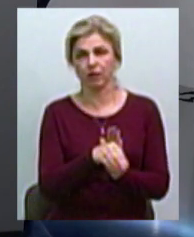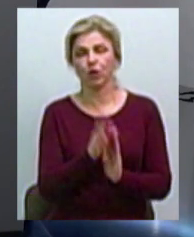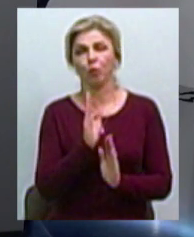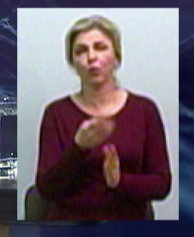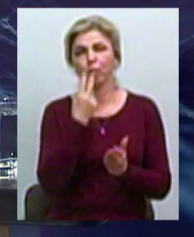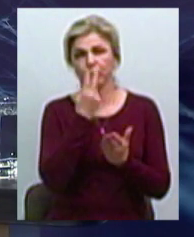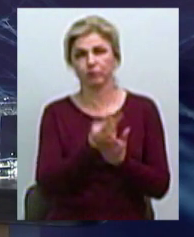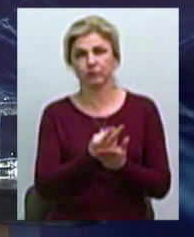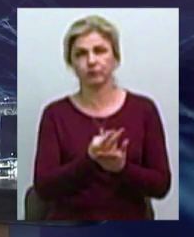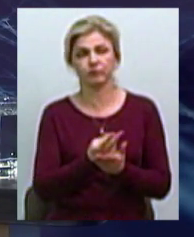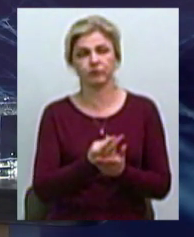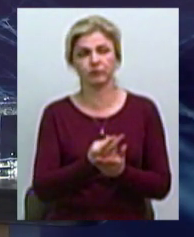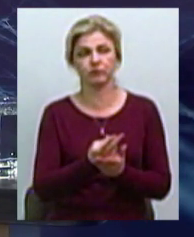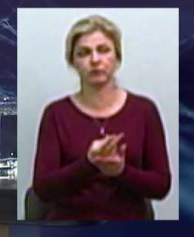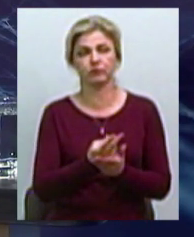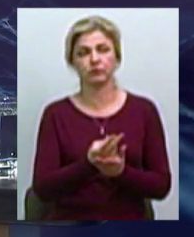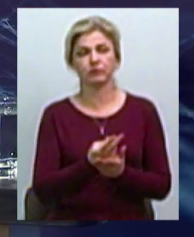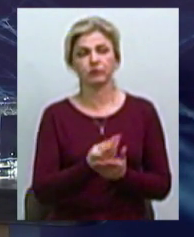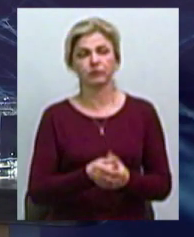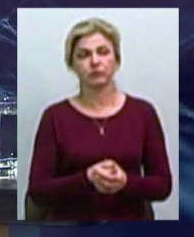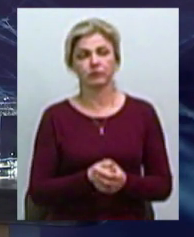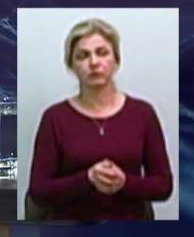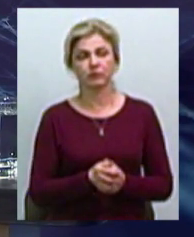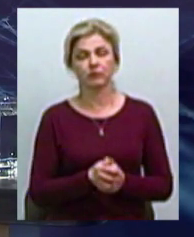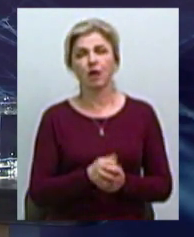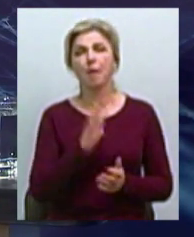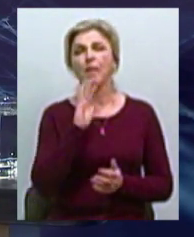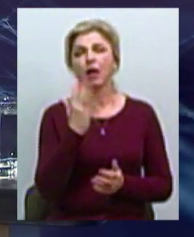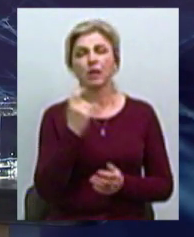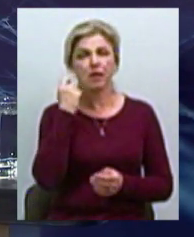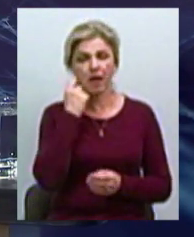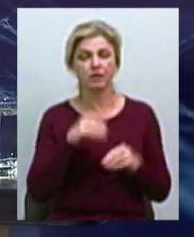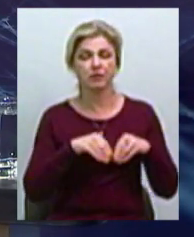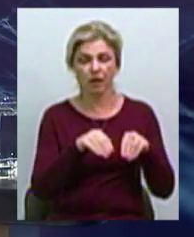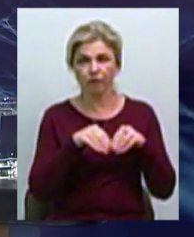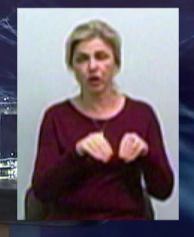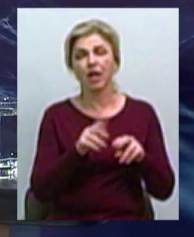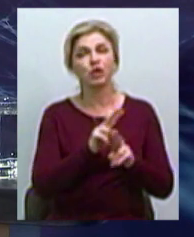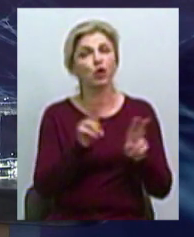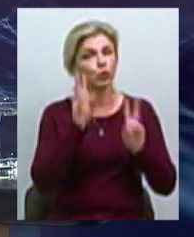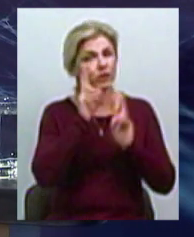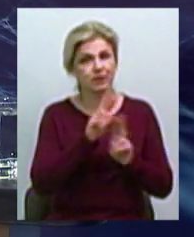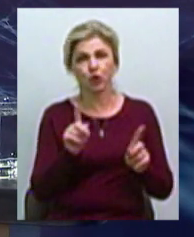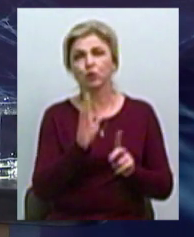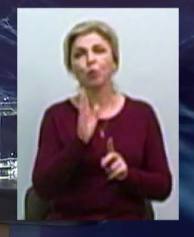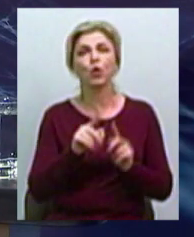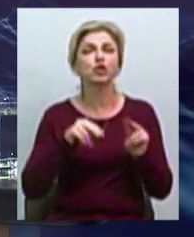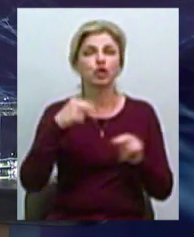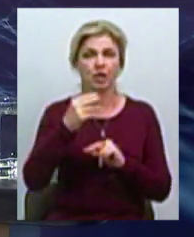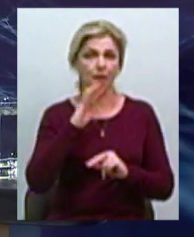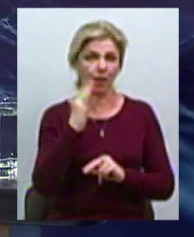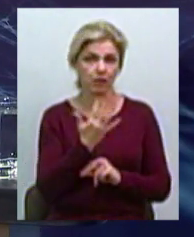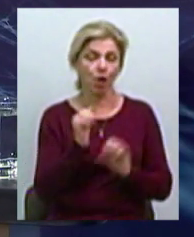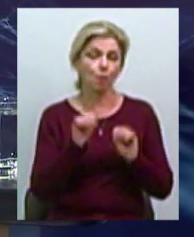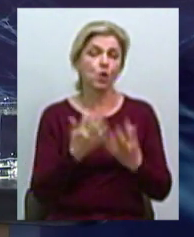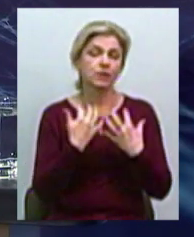бачити соняшник по соняшнику протягом 5 років, тому що ніхто не знає, що буде через 5 років. Можливо, і заберуть цю землю,